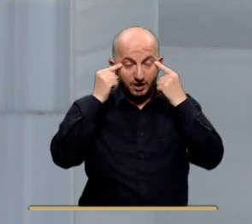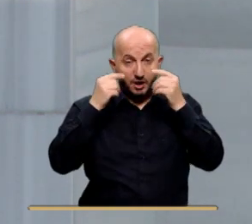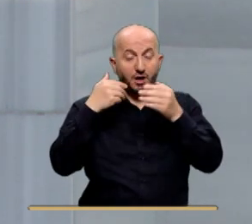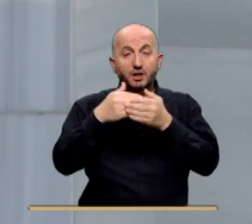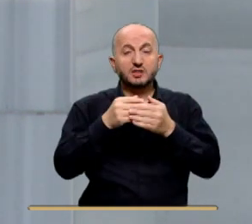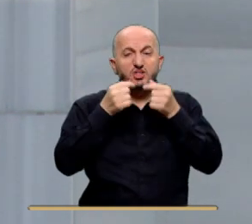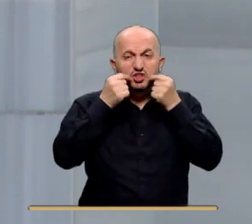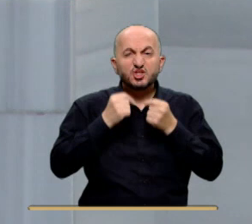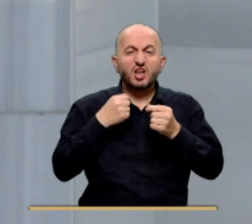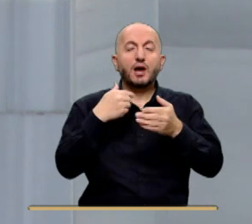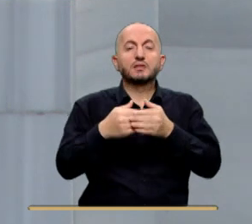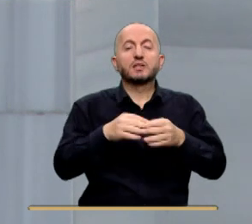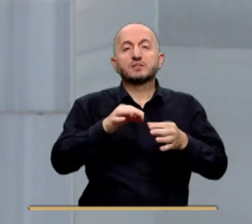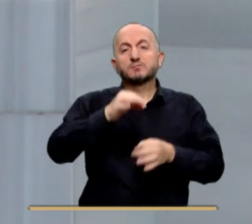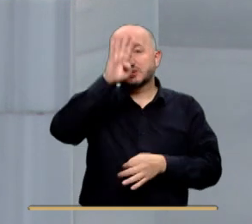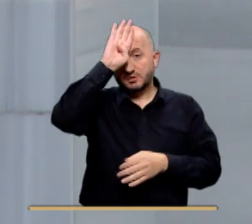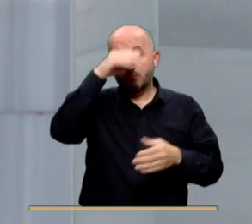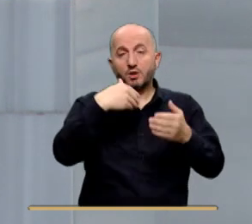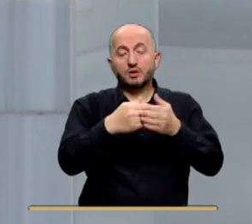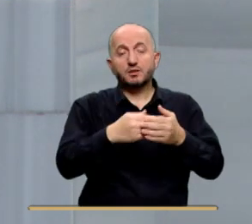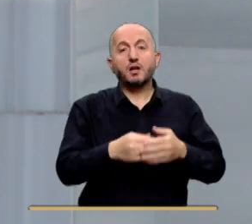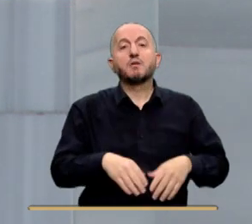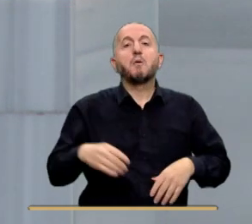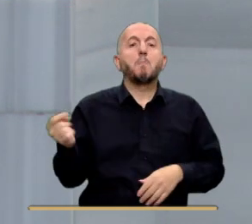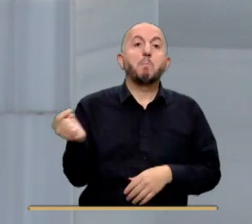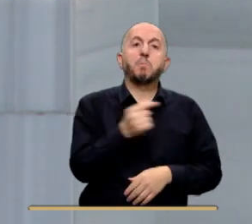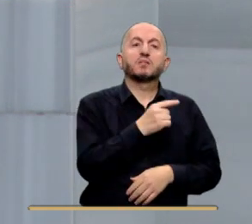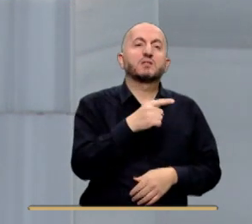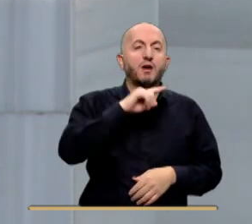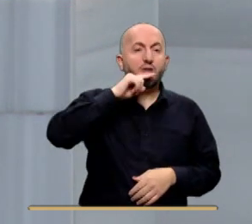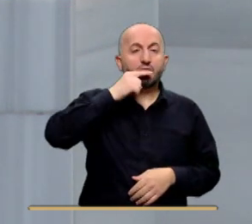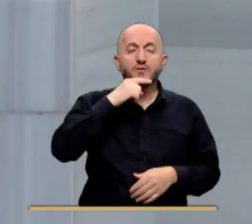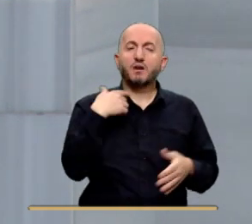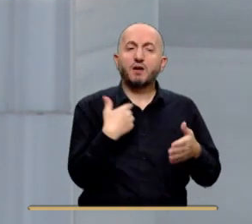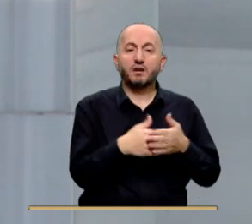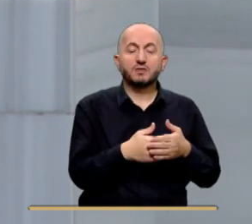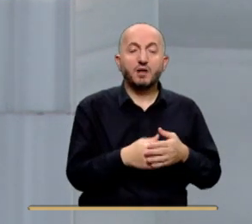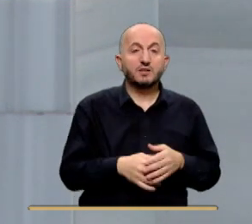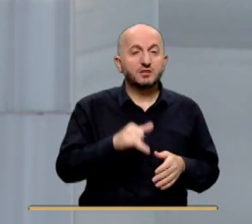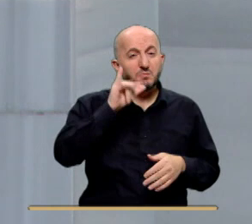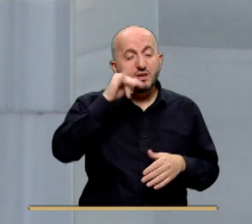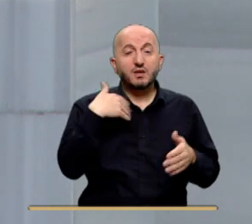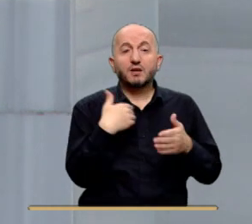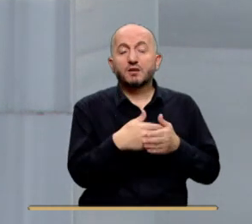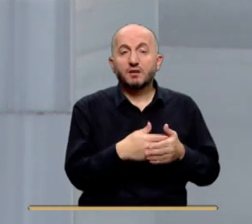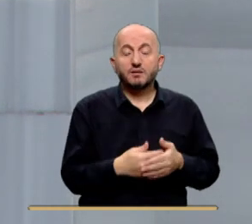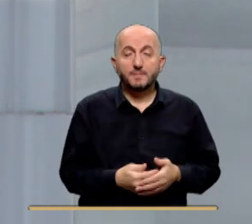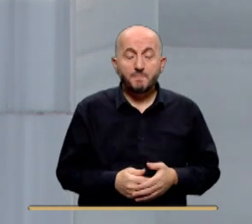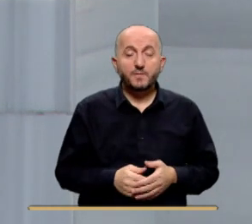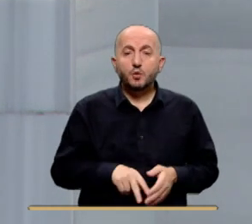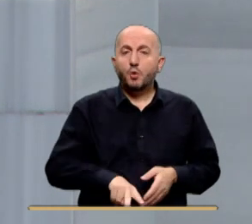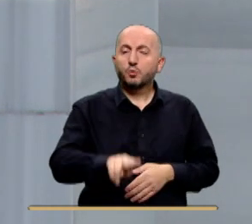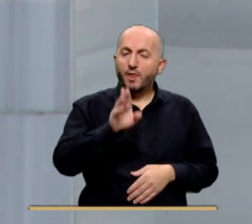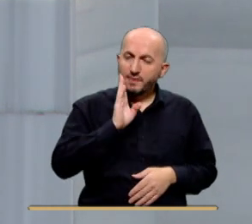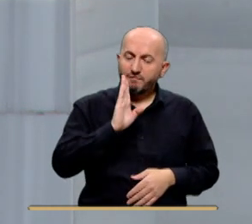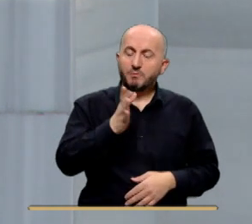kadar, kimi Batı Afrika'ya, işte Endülüs'e kadar yoluna devam etmiş, bu